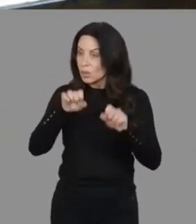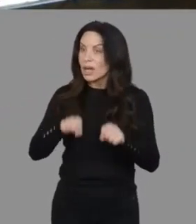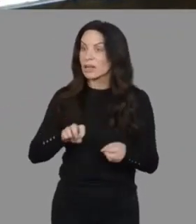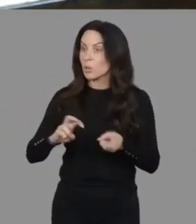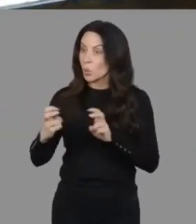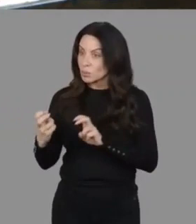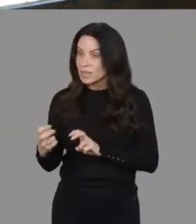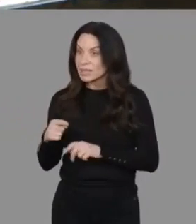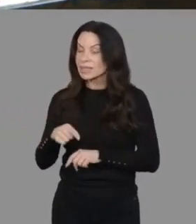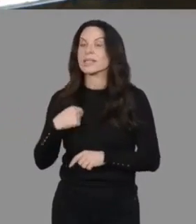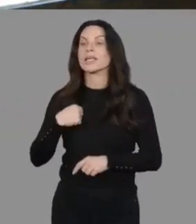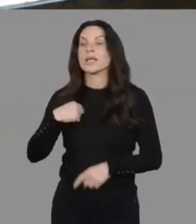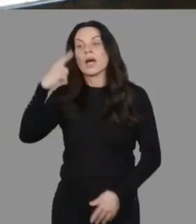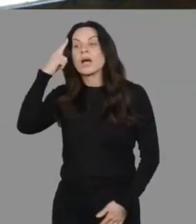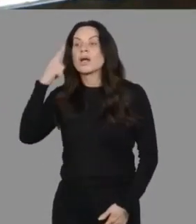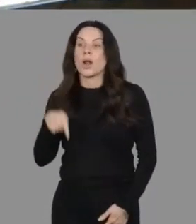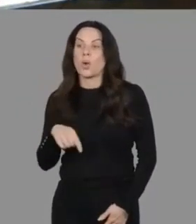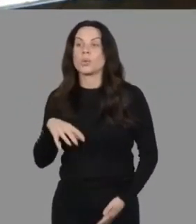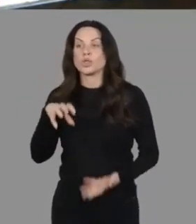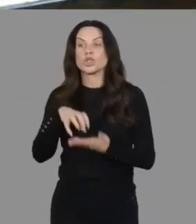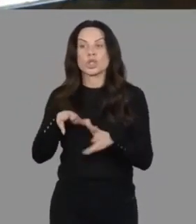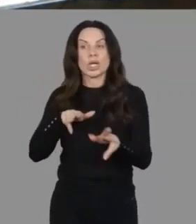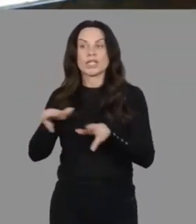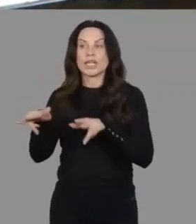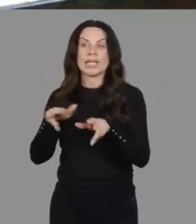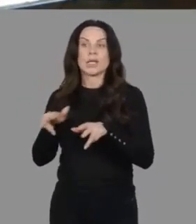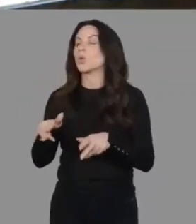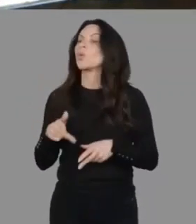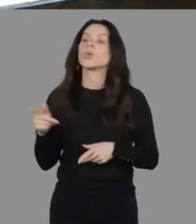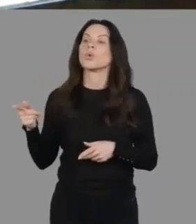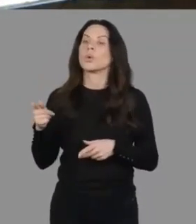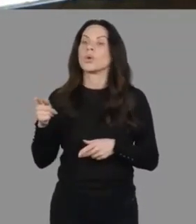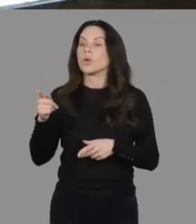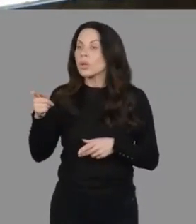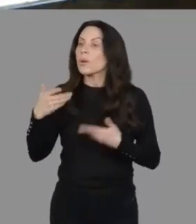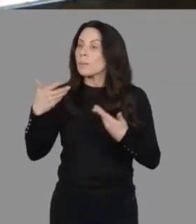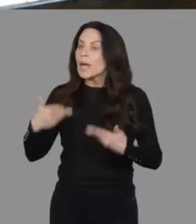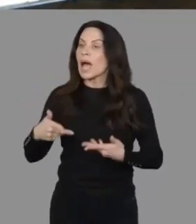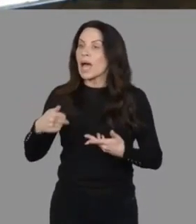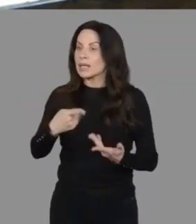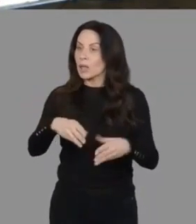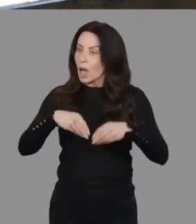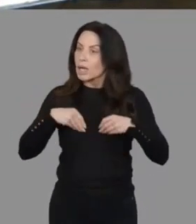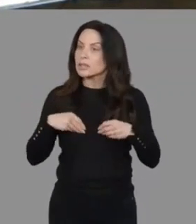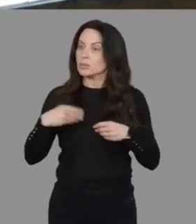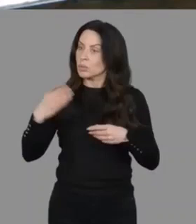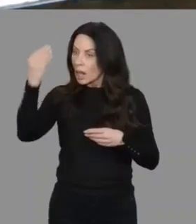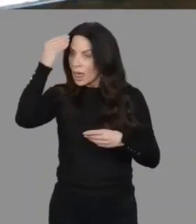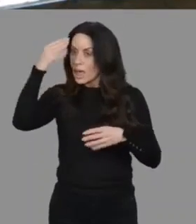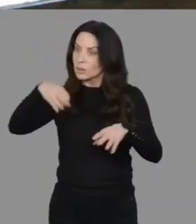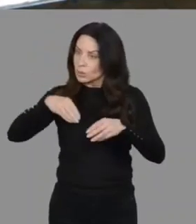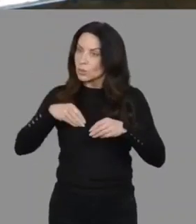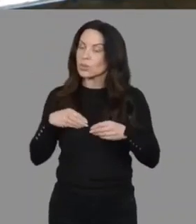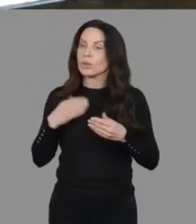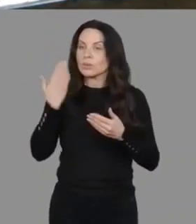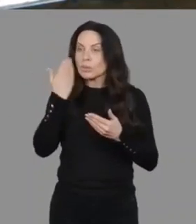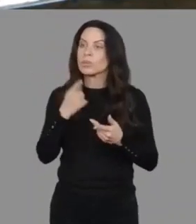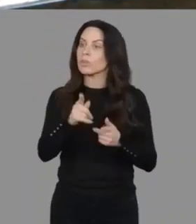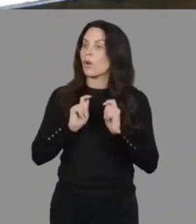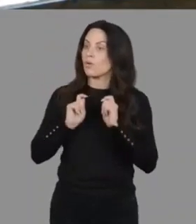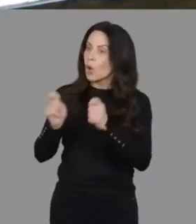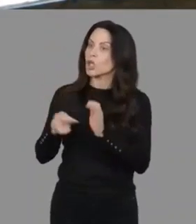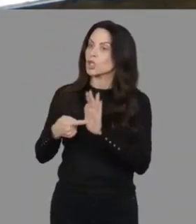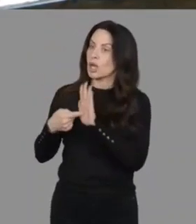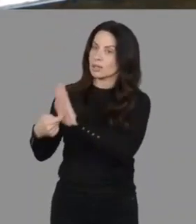können, dann glaube ich, ist diese Stadtregierung nicht lernunwillig oder lernunfähig, sondern dann unterbreiten sie diese